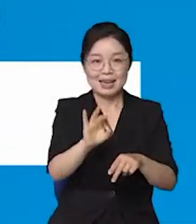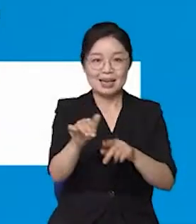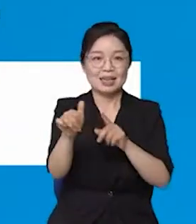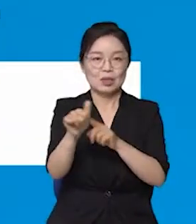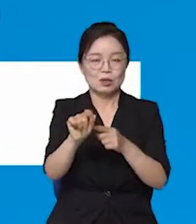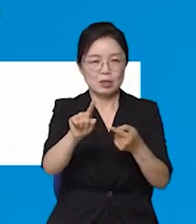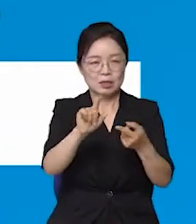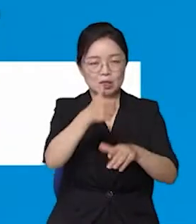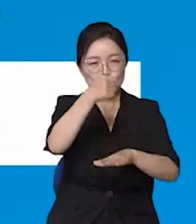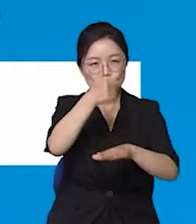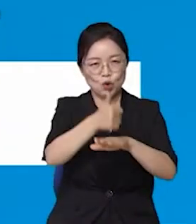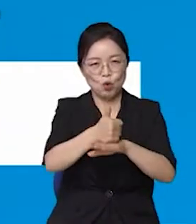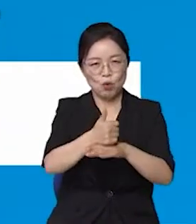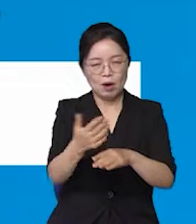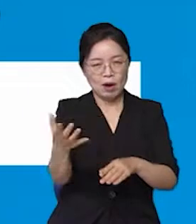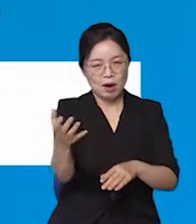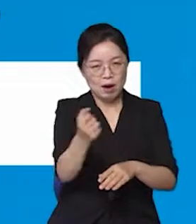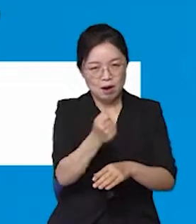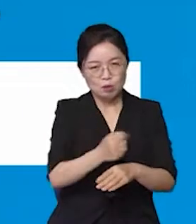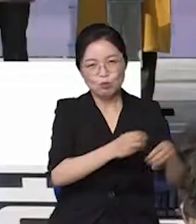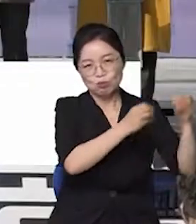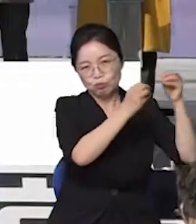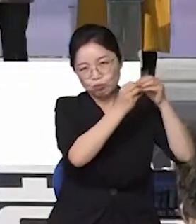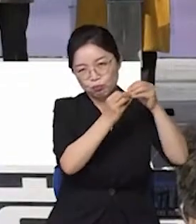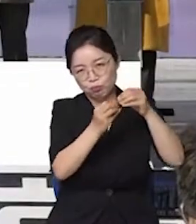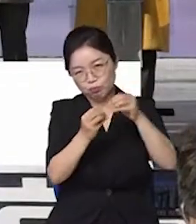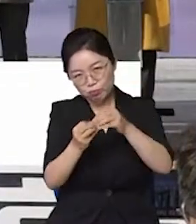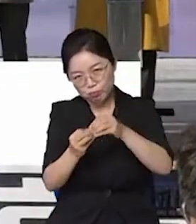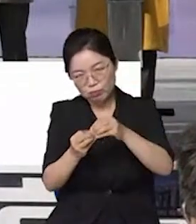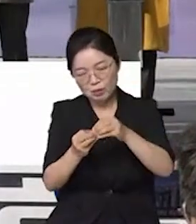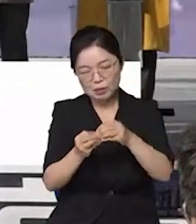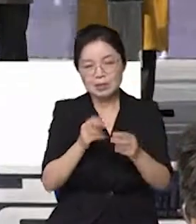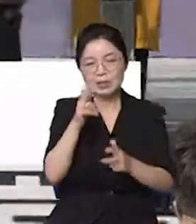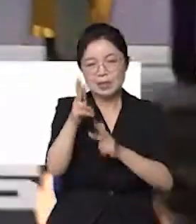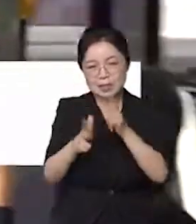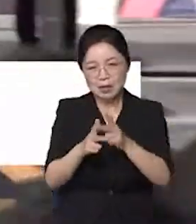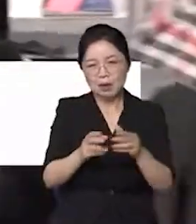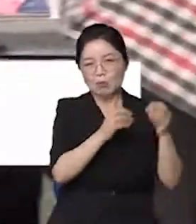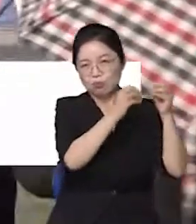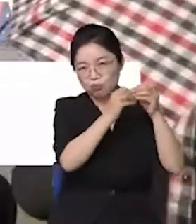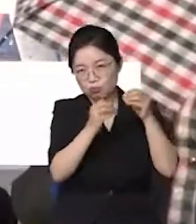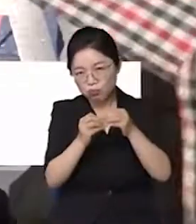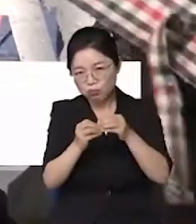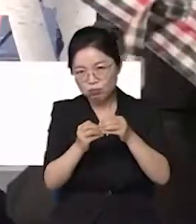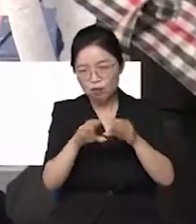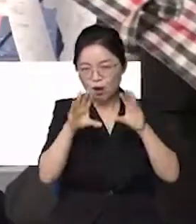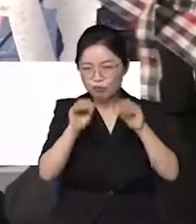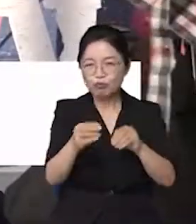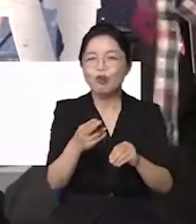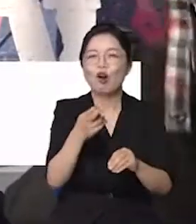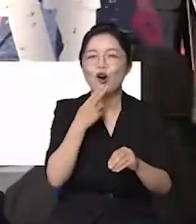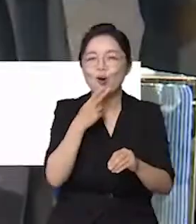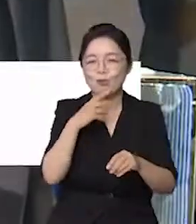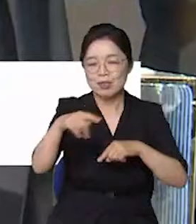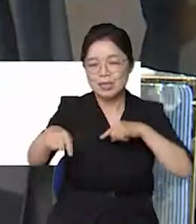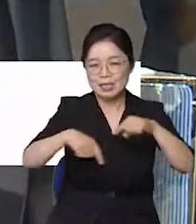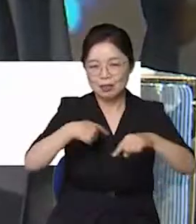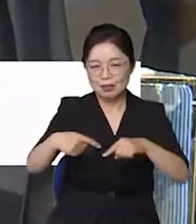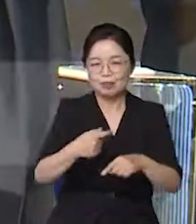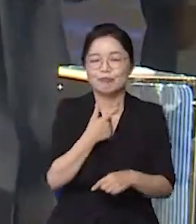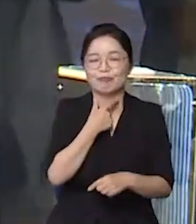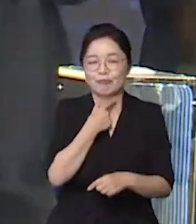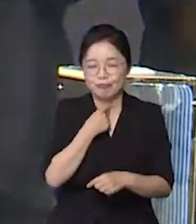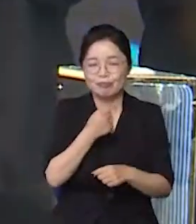이 같은 성과를 토대로 광주형 일자리 시즌2와 인공지능 산업 육성을 통해 중단 없는 시정을 펼치길